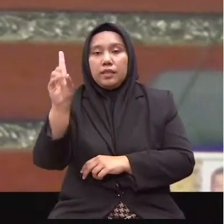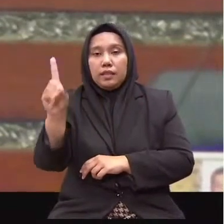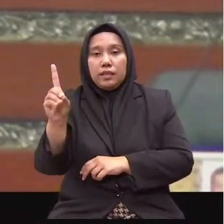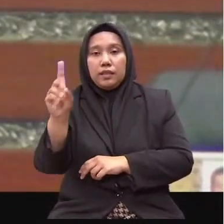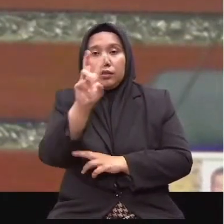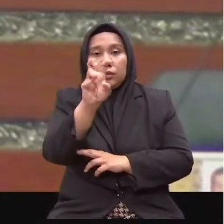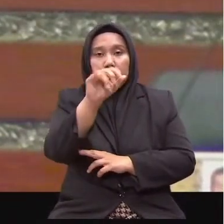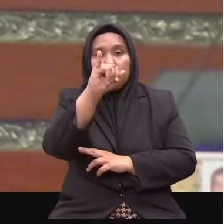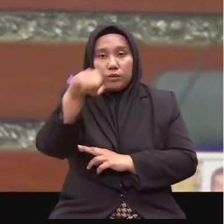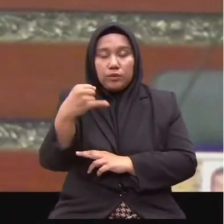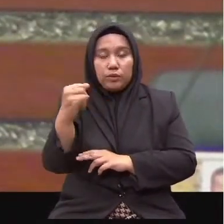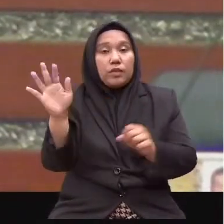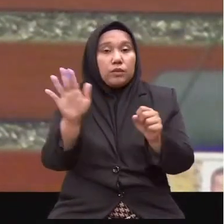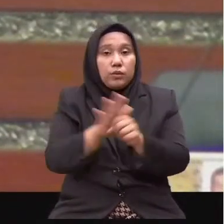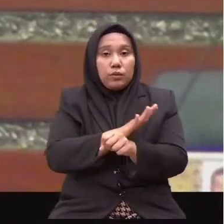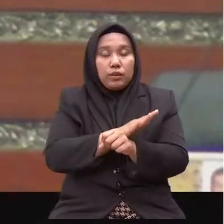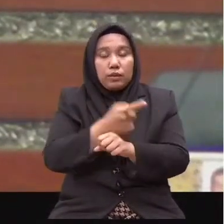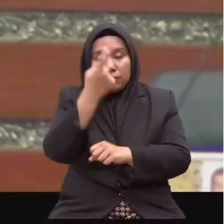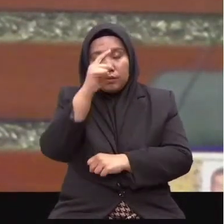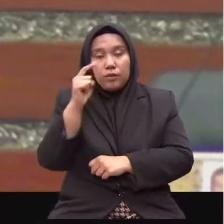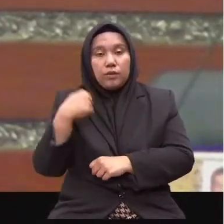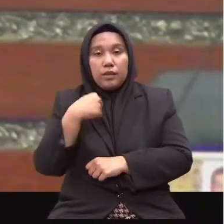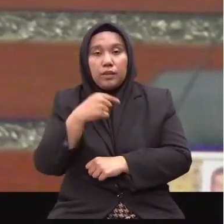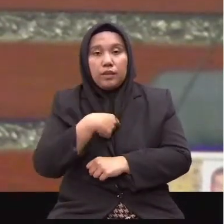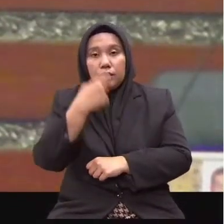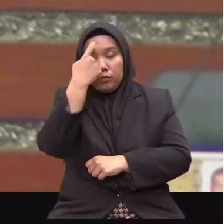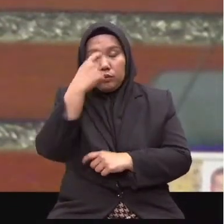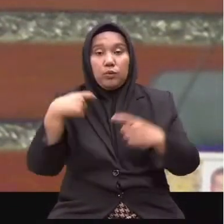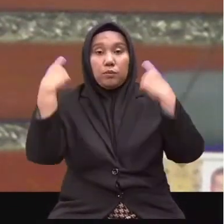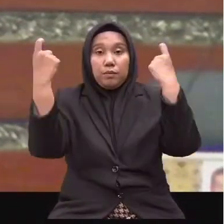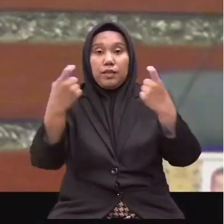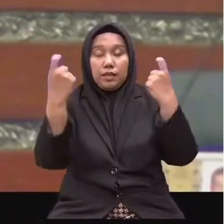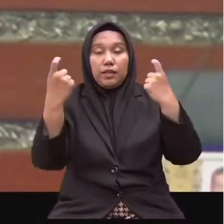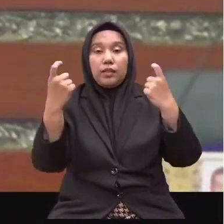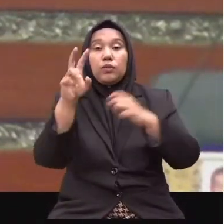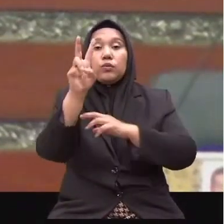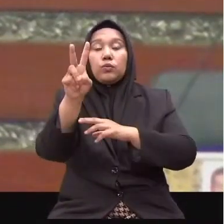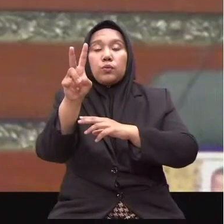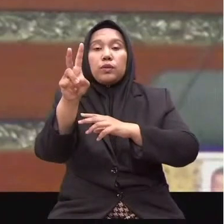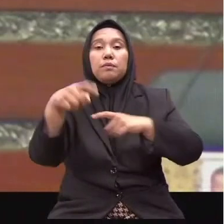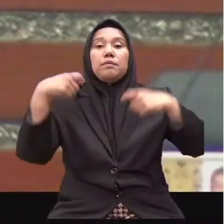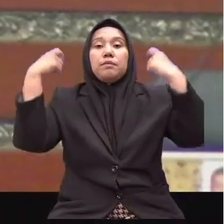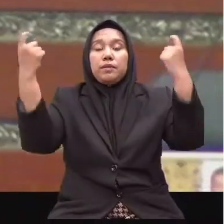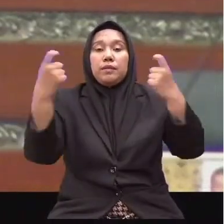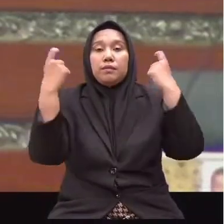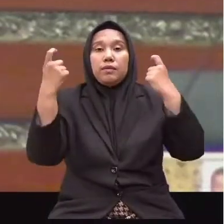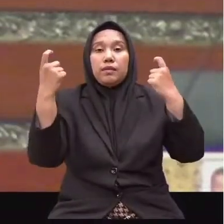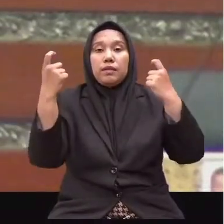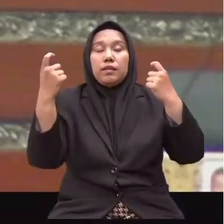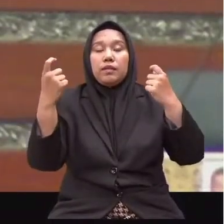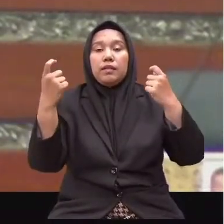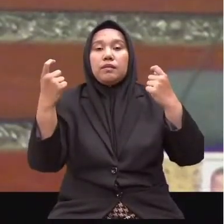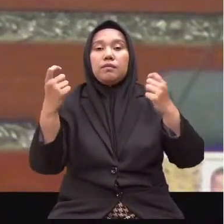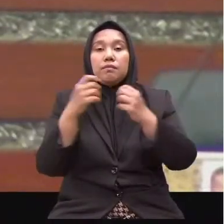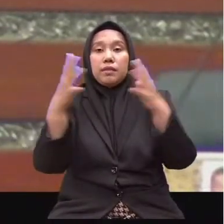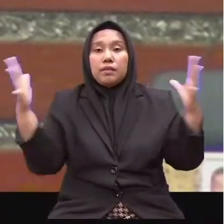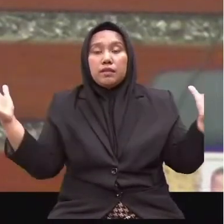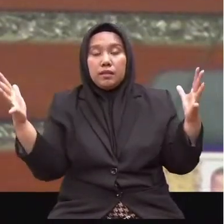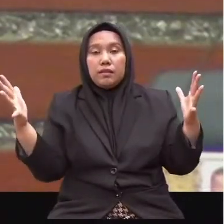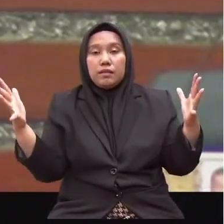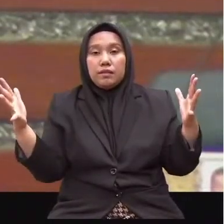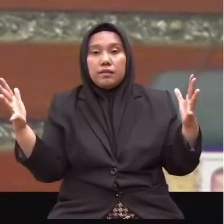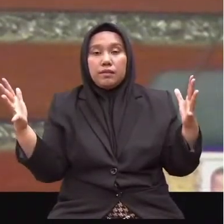juta Pada ketiga ini cukup untuk kita merayakan dua perayaan yang besar nah ini saya akan apabila kita